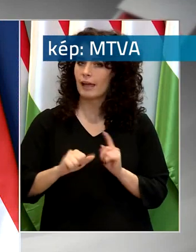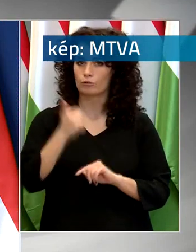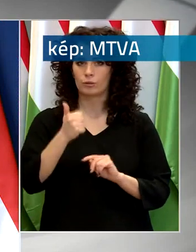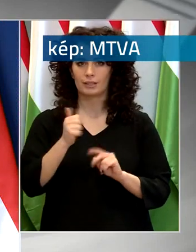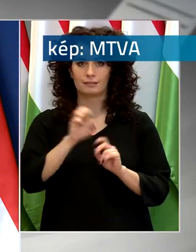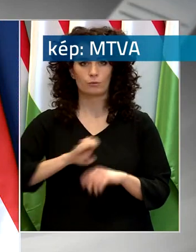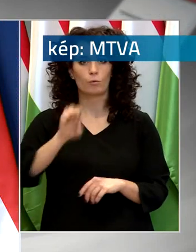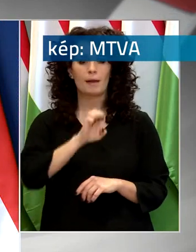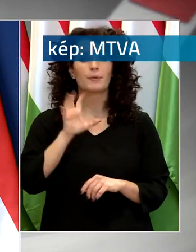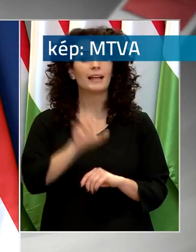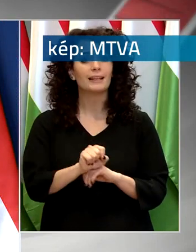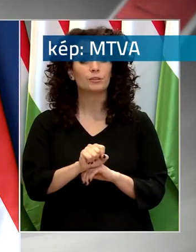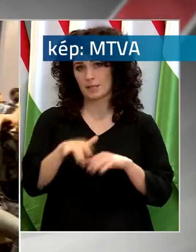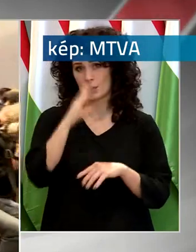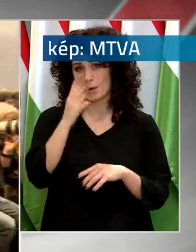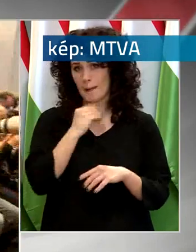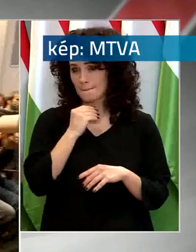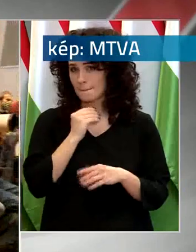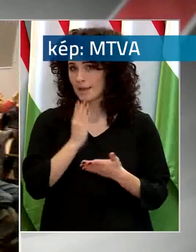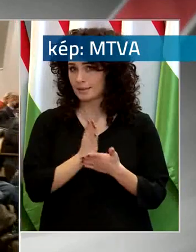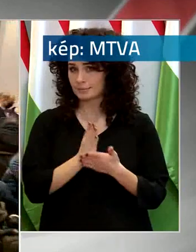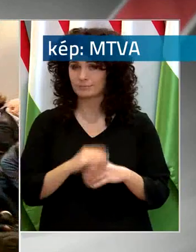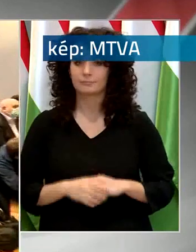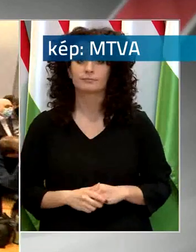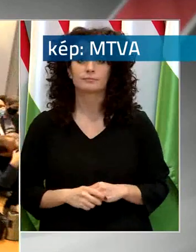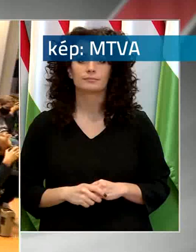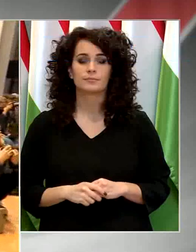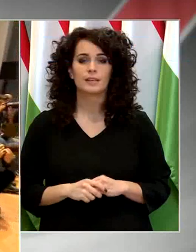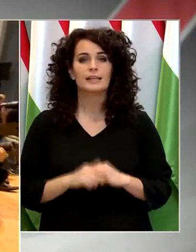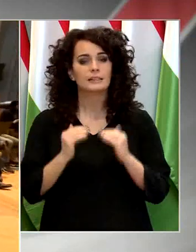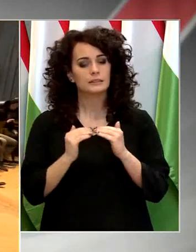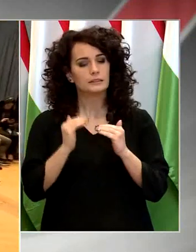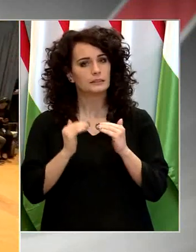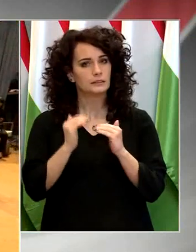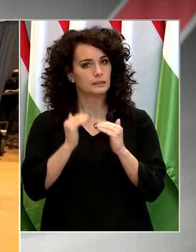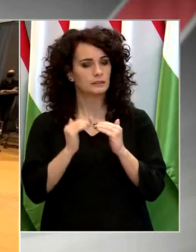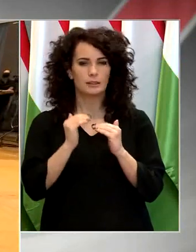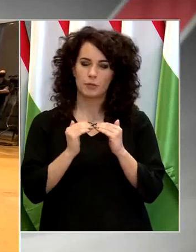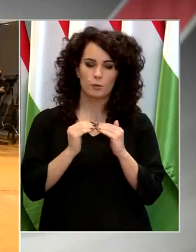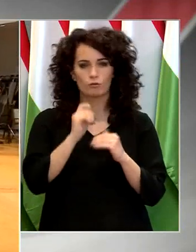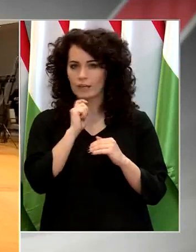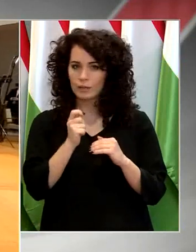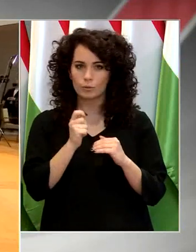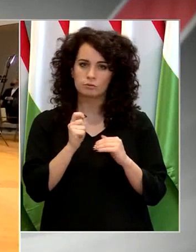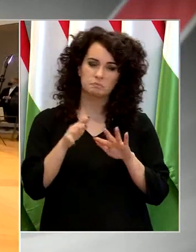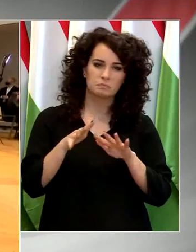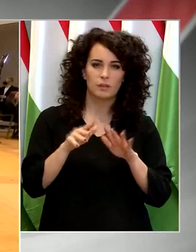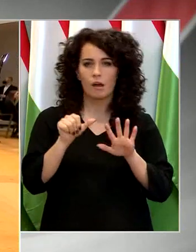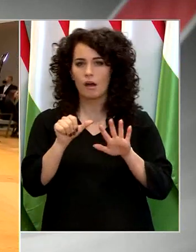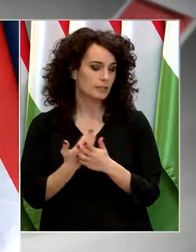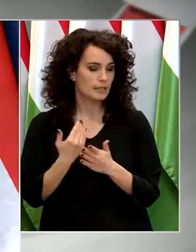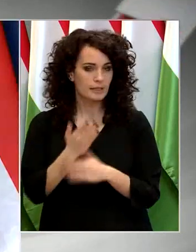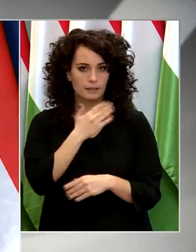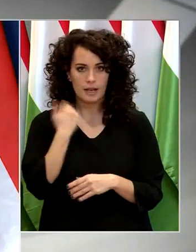Magyarország miniszterelnöke kiemelte, most a megerősítő harmadik oltások beadásán, valamint az 5 és 11